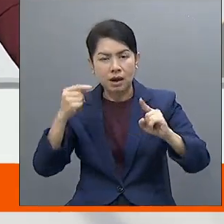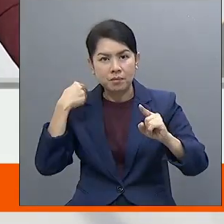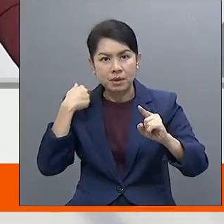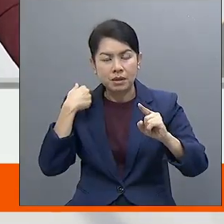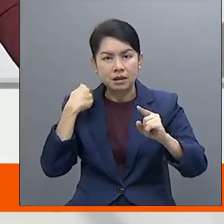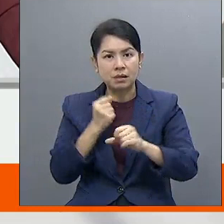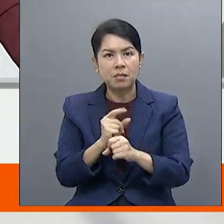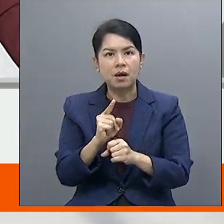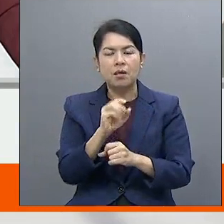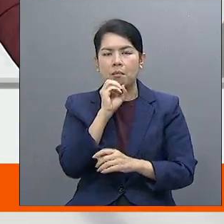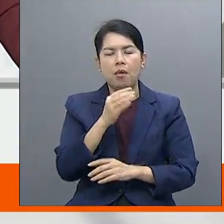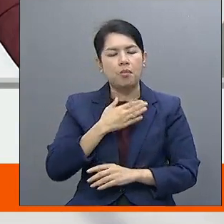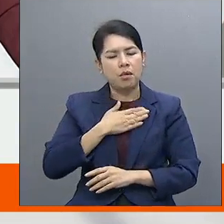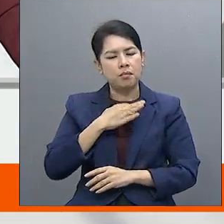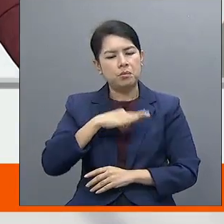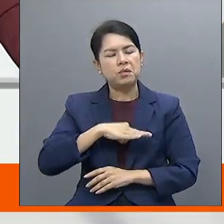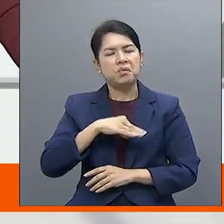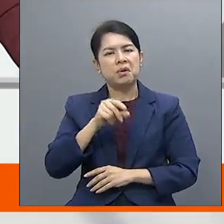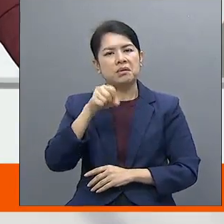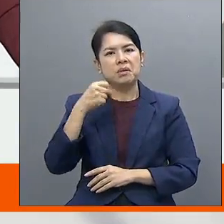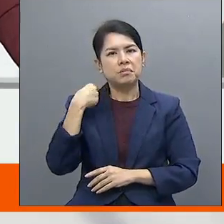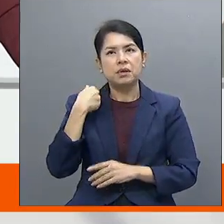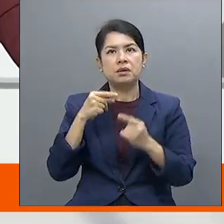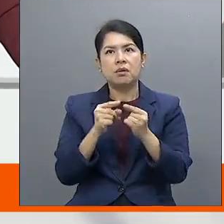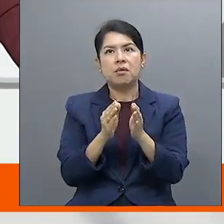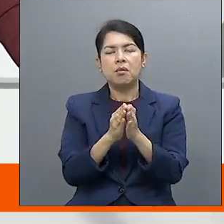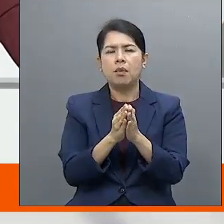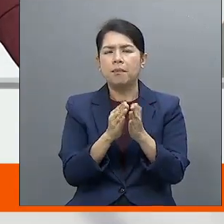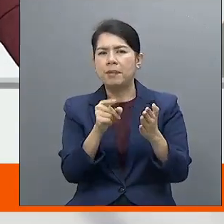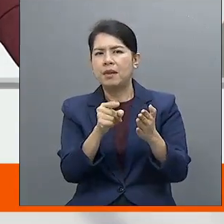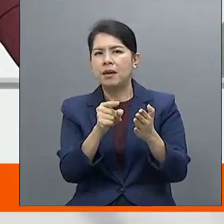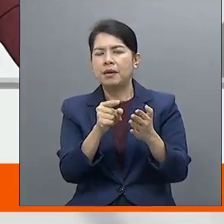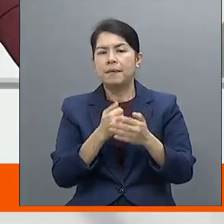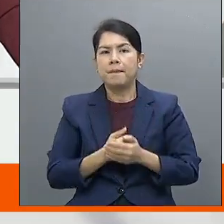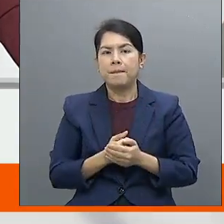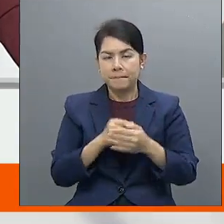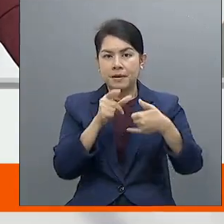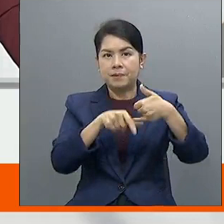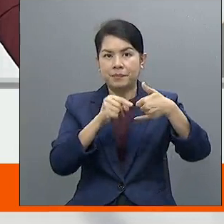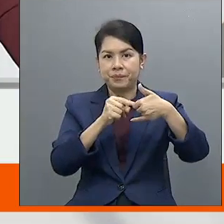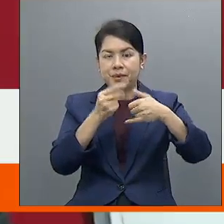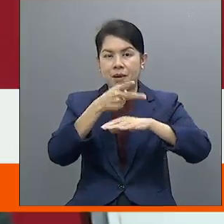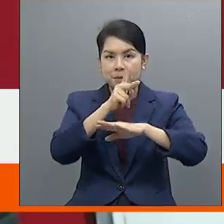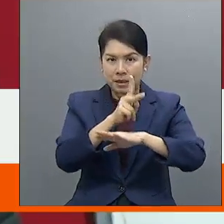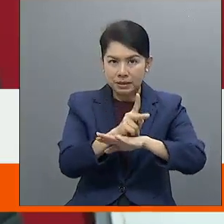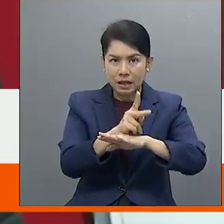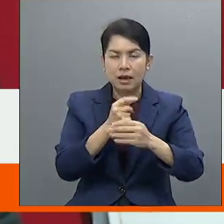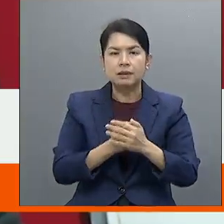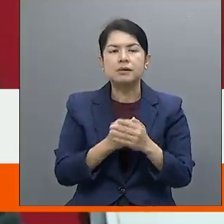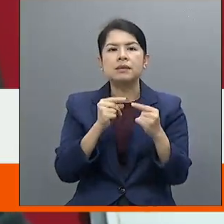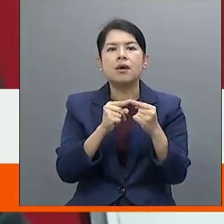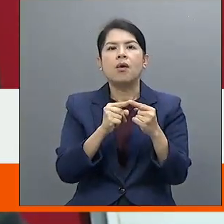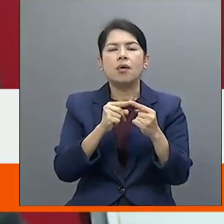ไม่ได้ยังไงก็ไม่ได้ ค่ะ ไม่ได้ประธานสภาผู้แทนเป็นของเพื่อไทยเมื่อไหร่เนี่ยทุกอย่างจบ